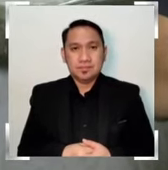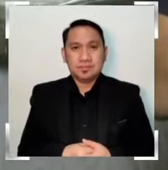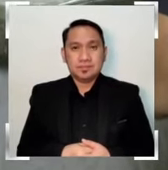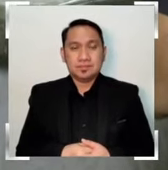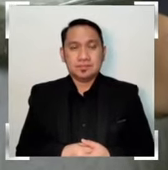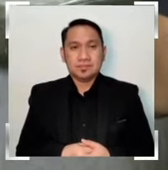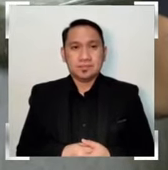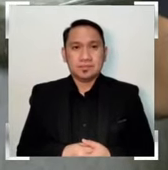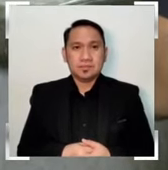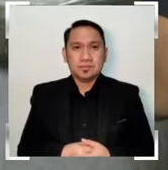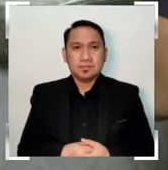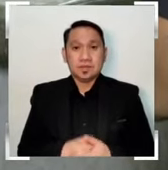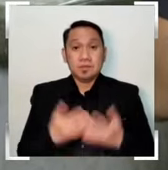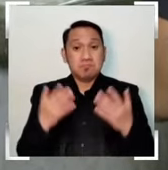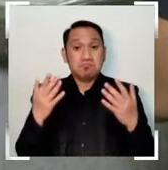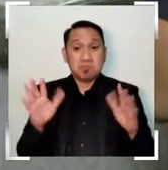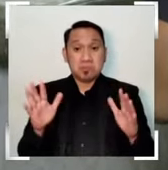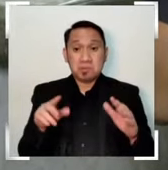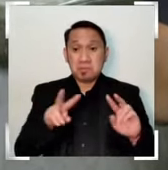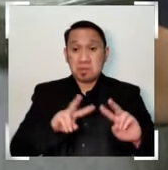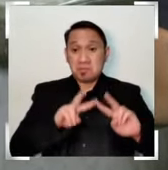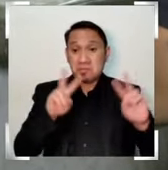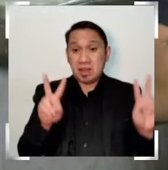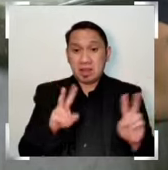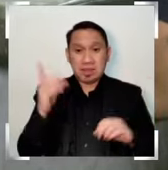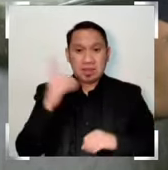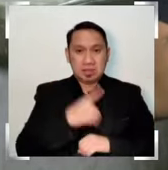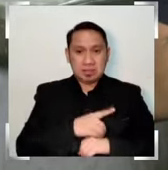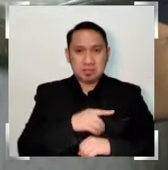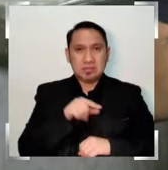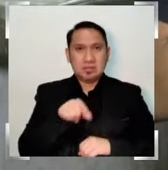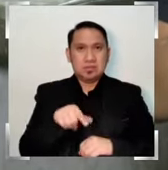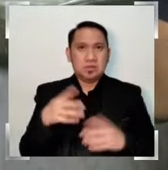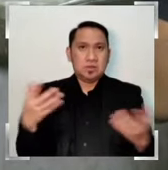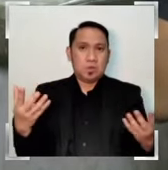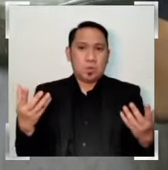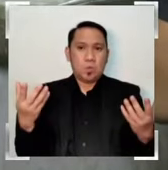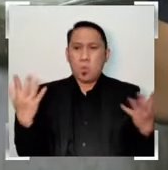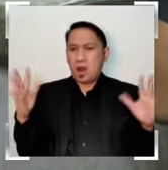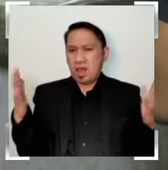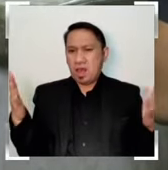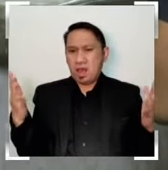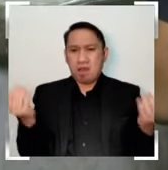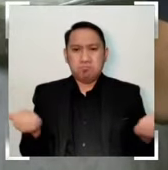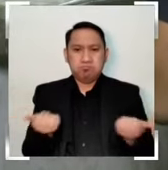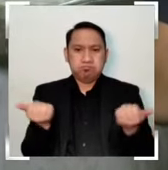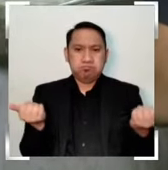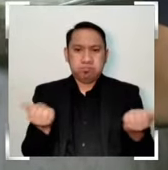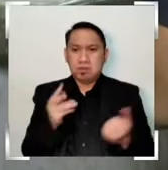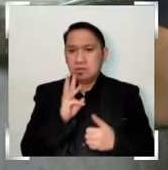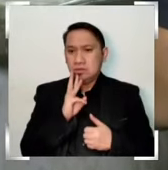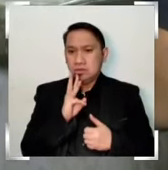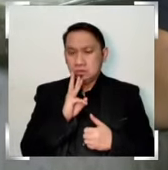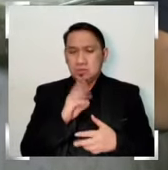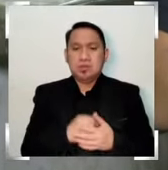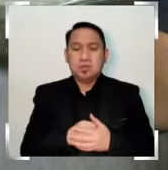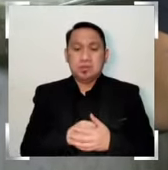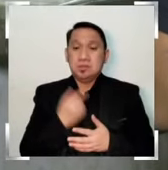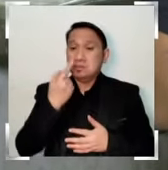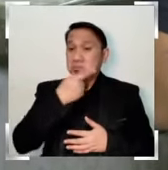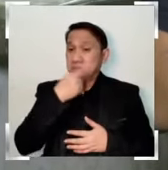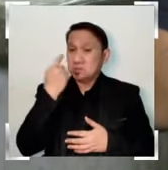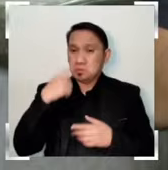Pia, bago matapos ang Valentine's Day, nag-ghost na naman ang water supply ng ilang lugar sa Southern Metro Manila dahil sa water